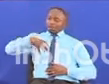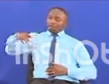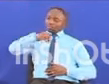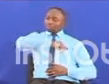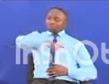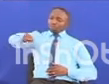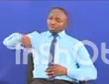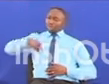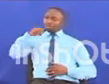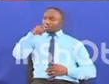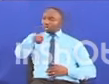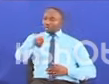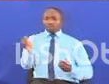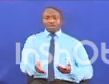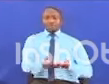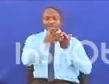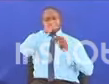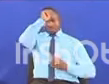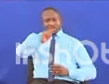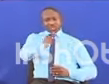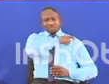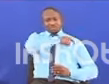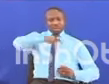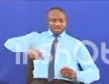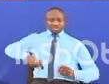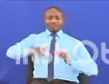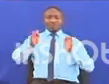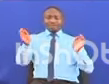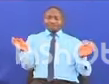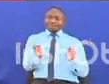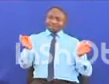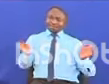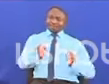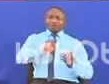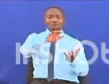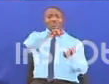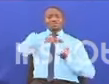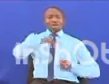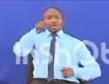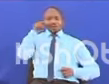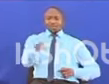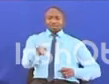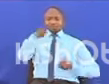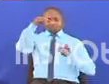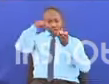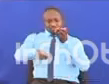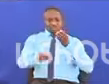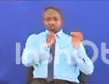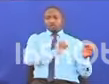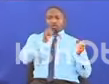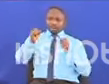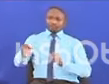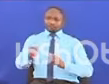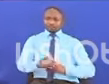wetu ambao ni wasaidizi wa Mheshimiwa Rais kutetea ubadhirifu ambao umefanyika huko chini kwa watendaji wetu.